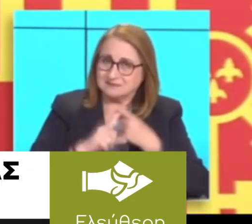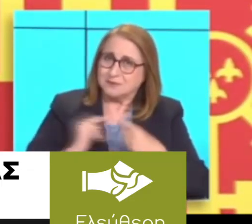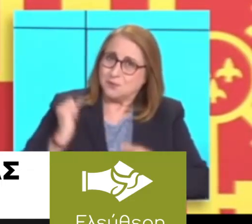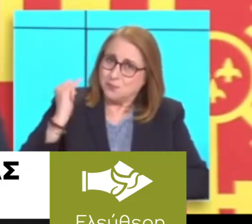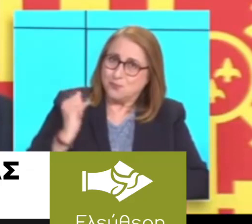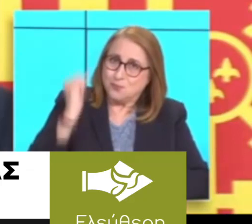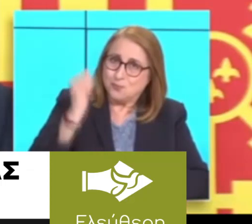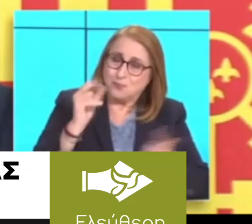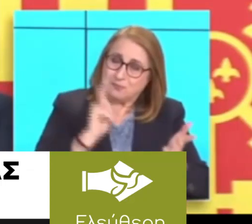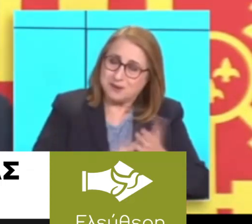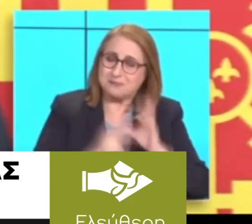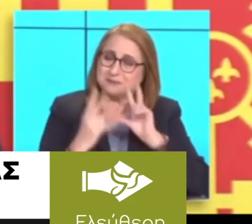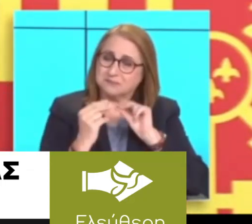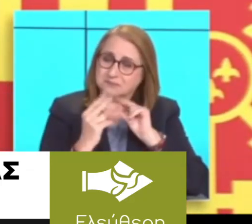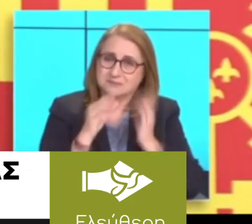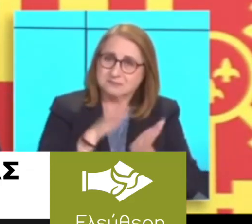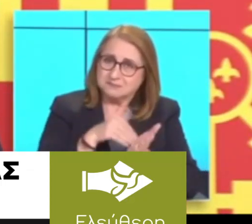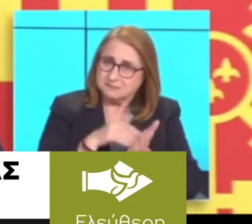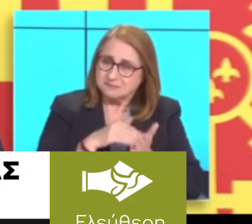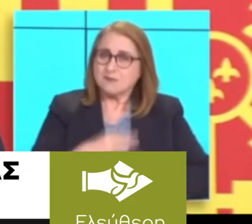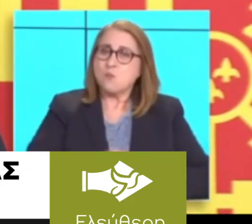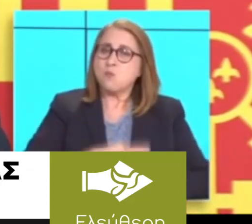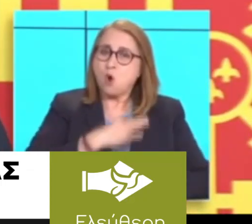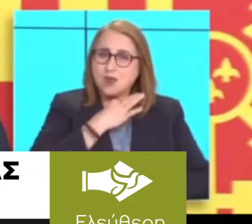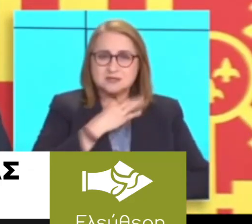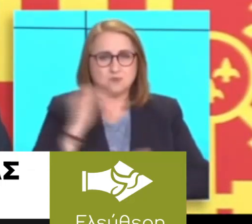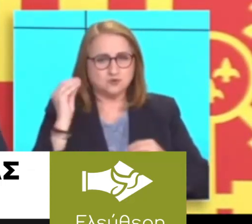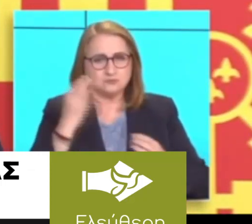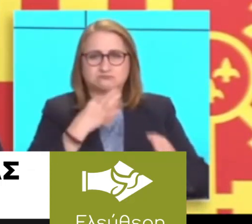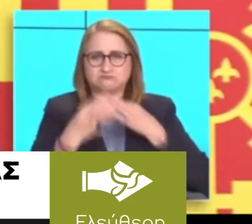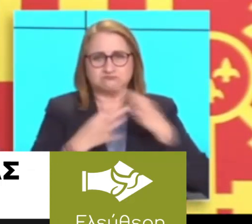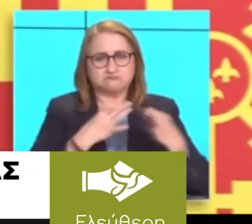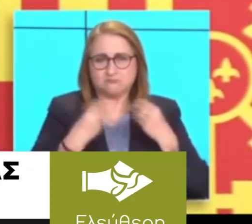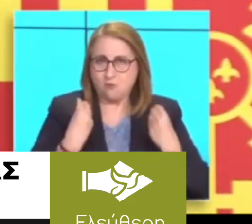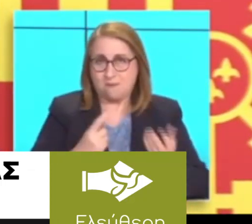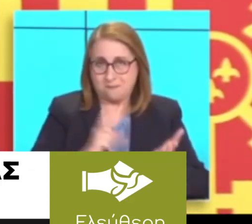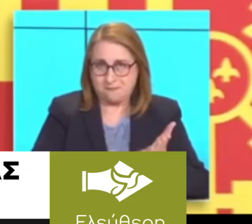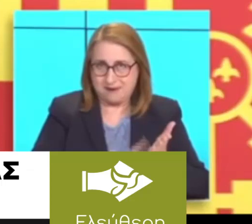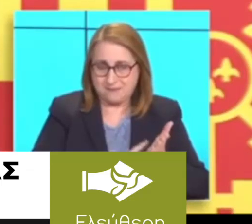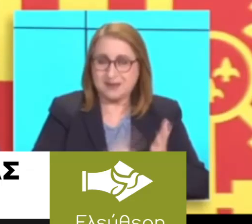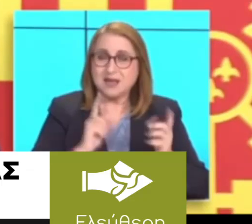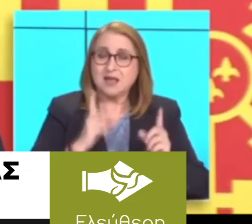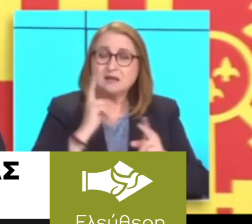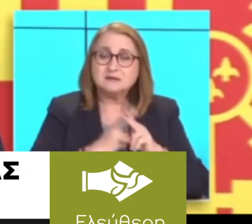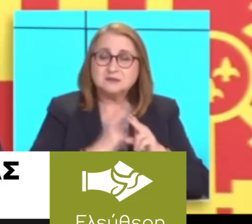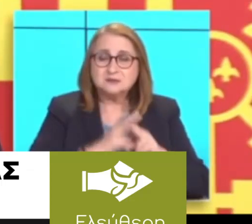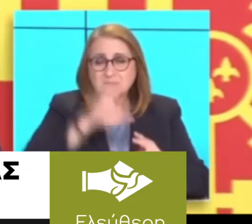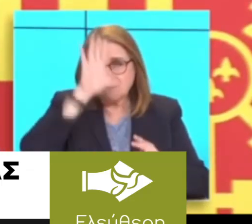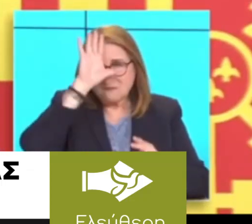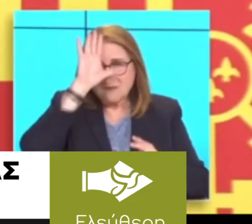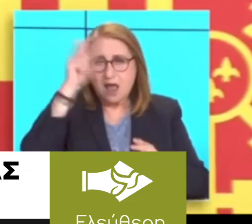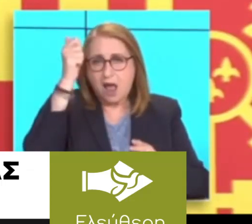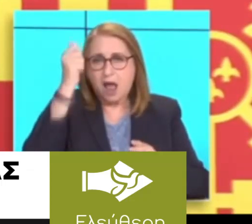μας πολιτισμένα στα πλαίσια των σχέσεων καλής γειτονίας και μοναδικό σημείο αναφοράς το διεθνές δίκαιο, δεν υπάρχει άλλο